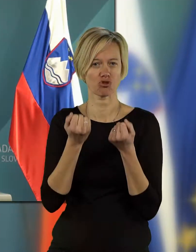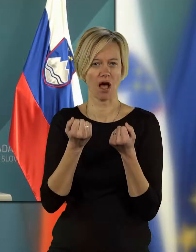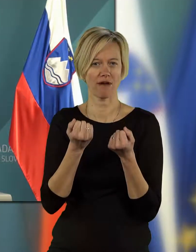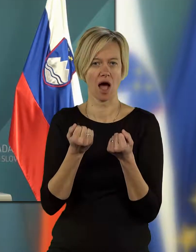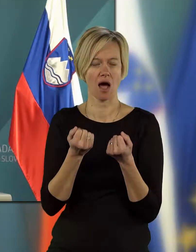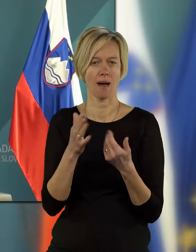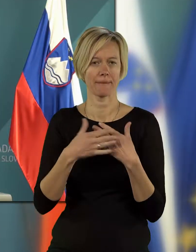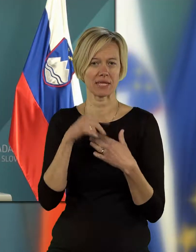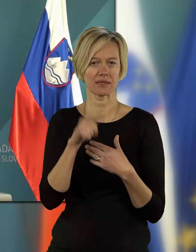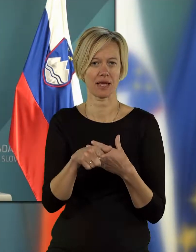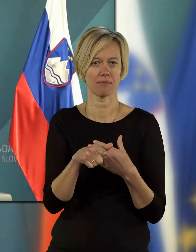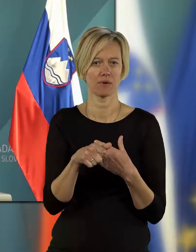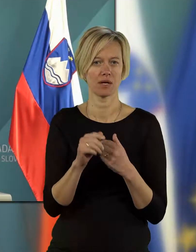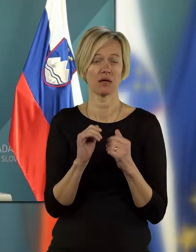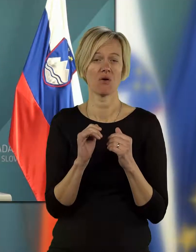pri tem, da